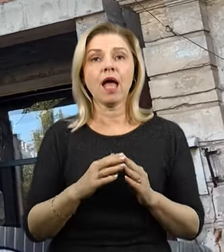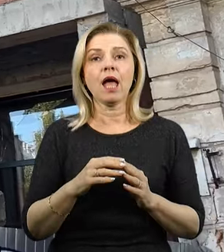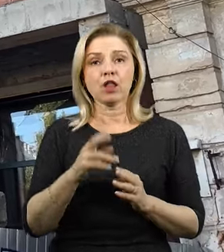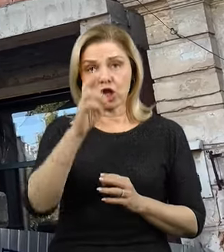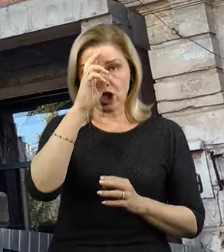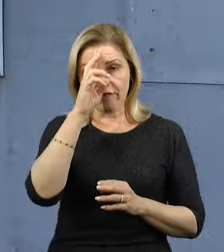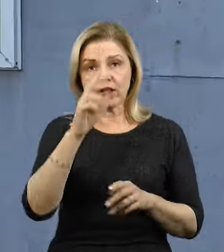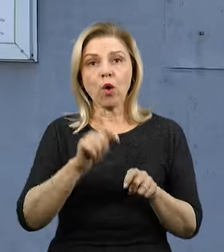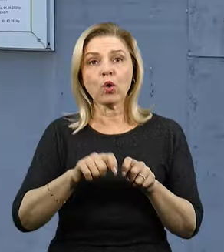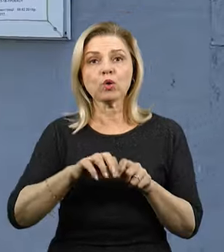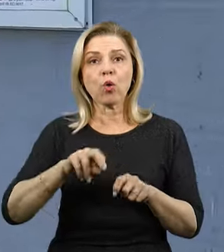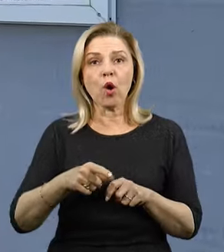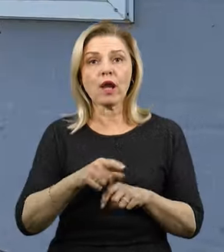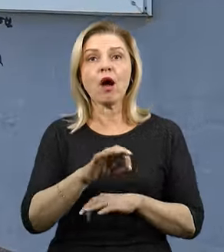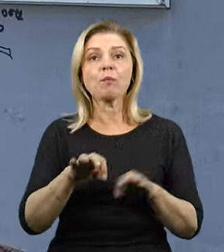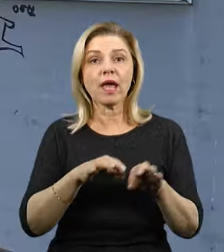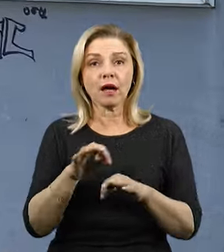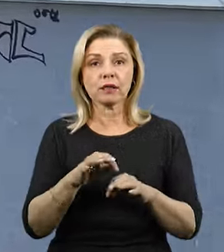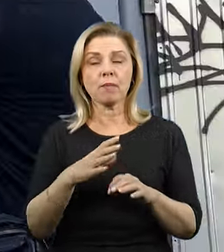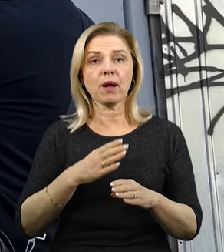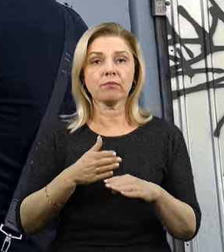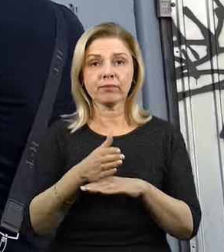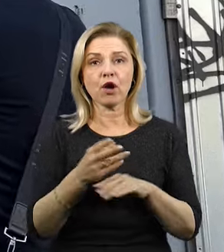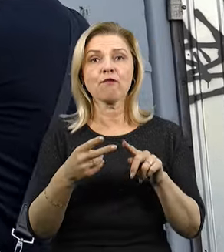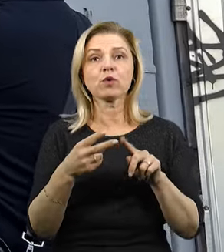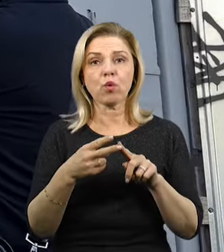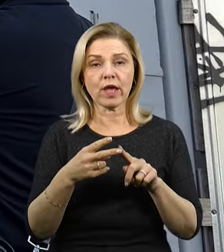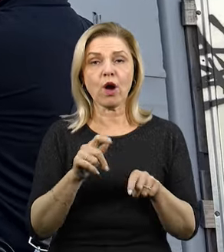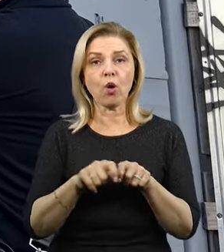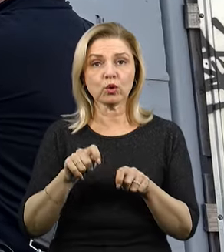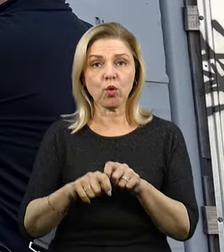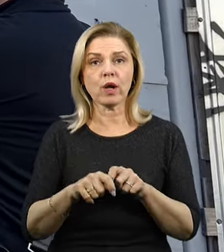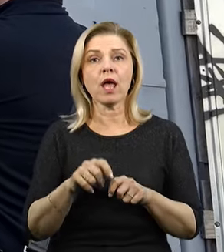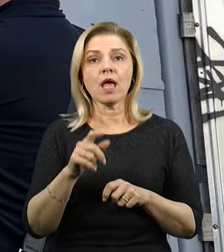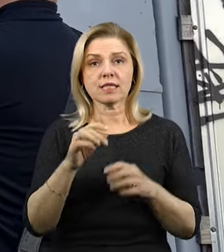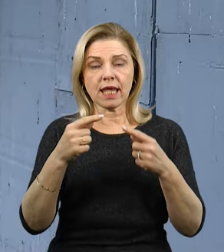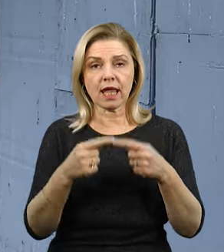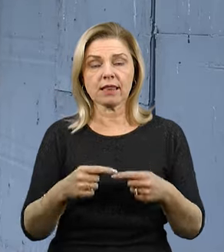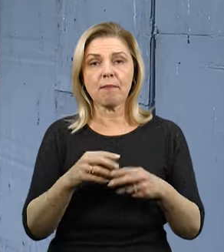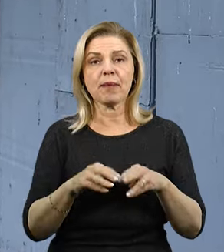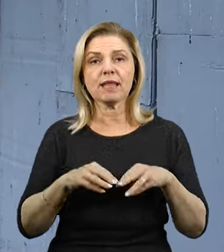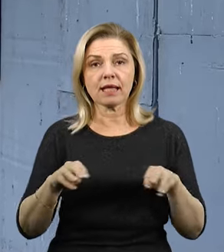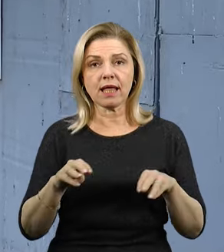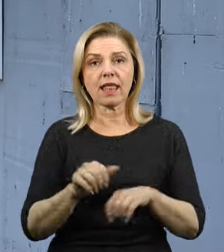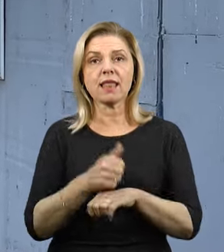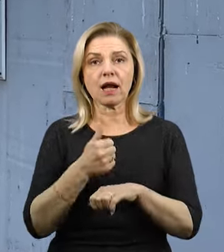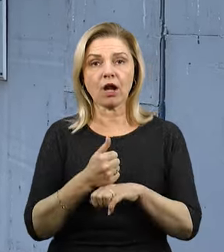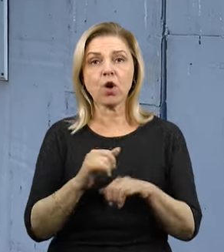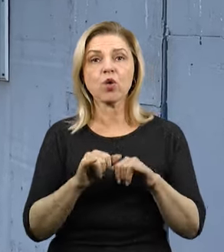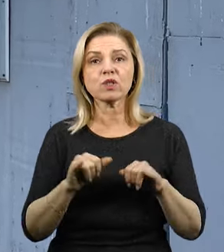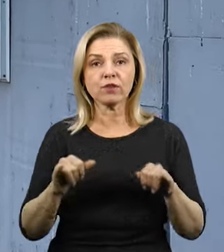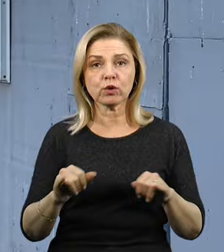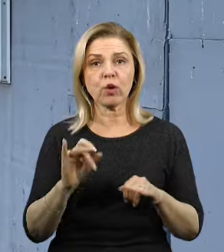архітектурно-будівельного контролю здійснило другий вихід на об'єкти для позапланової перевірки згідно наказу Міністерства регіонального розвитку та